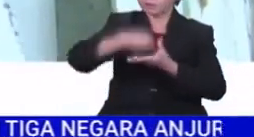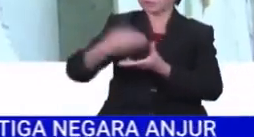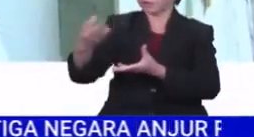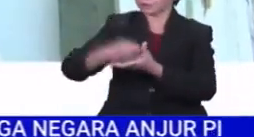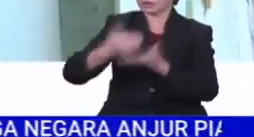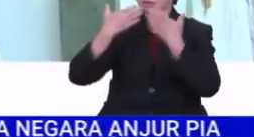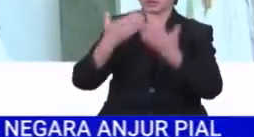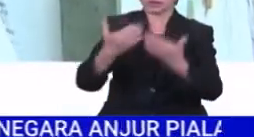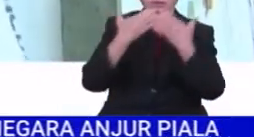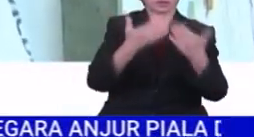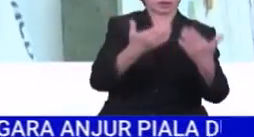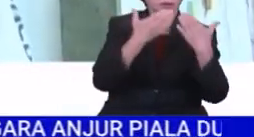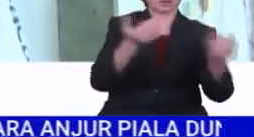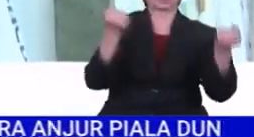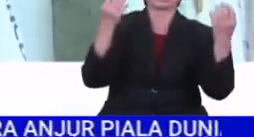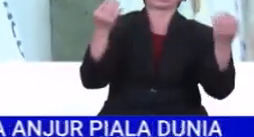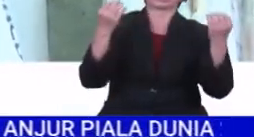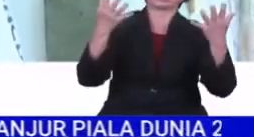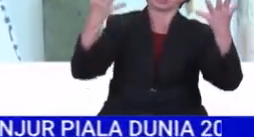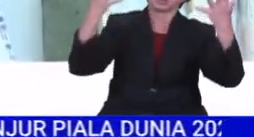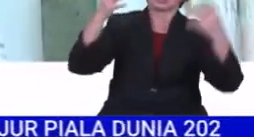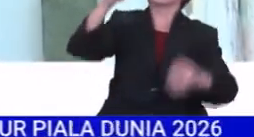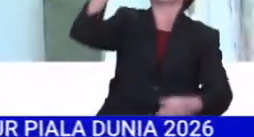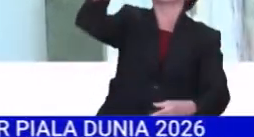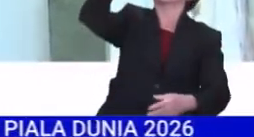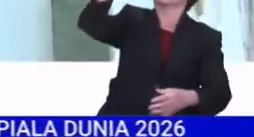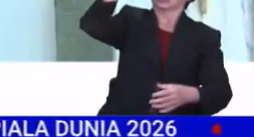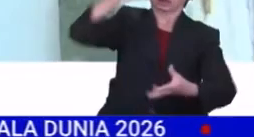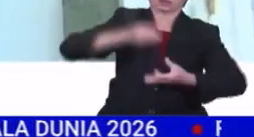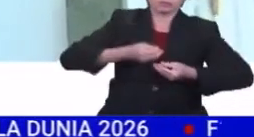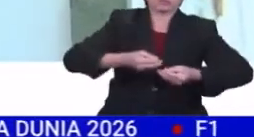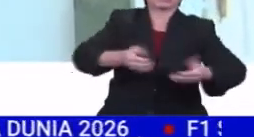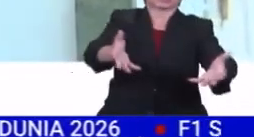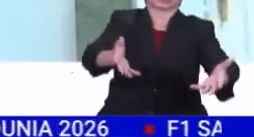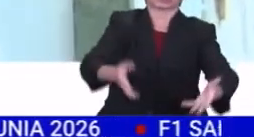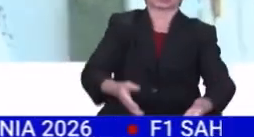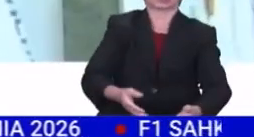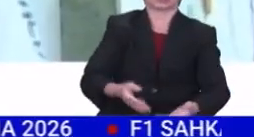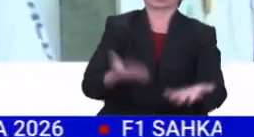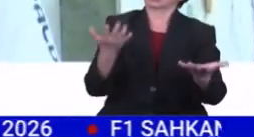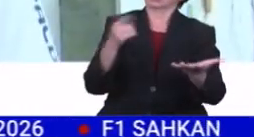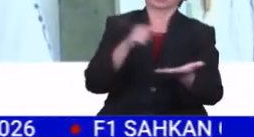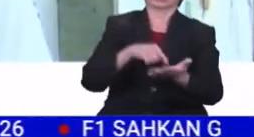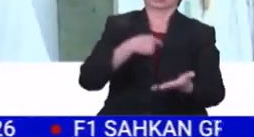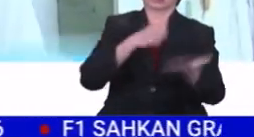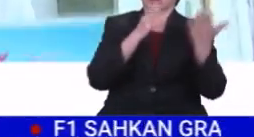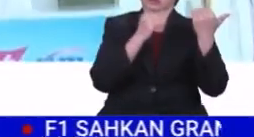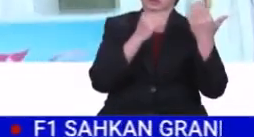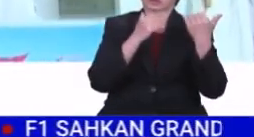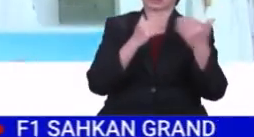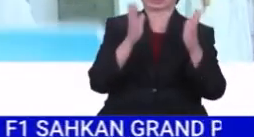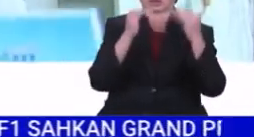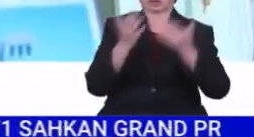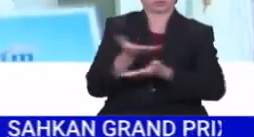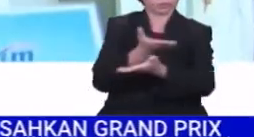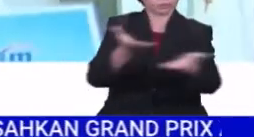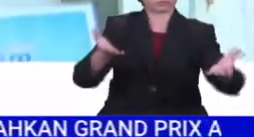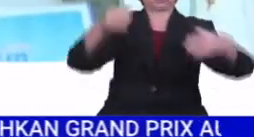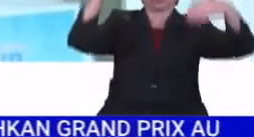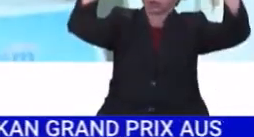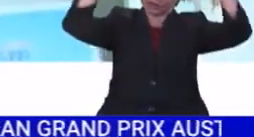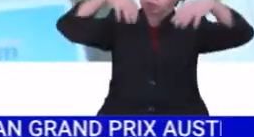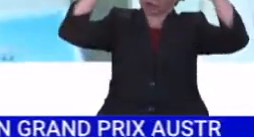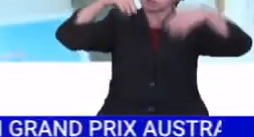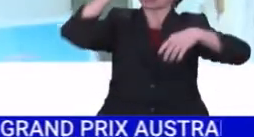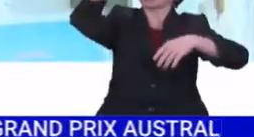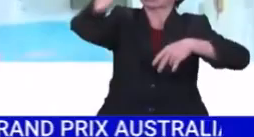saya ucapkan terima kasih banyak-banyak tidak terhingga nah Allah saja yang membalas segala kebaikan ini itulah searab konsep mudah-mudahan kita semua dalam rahmat dan